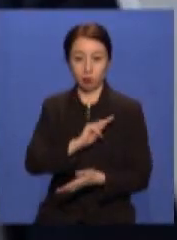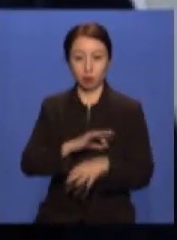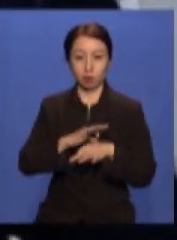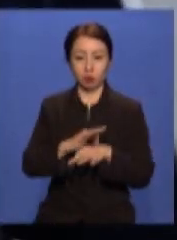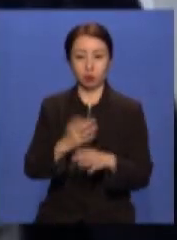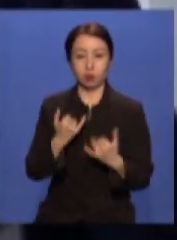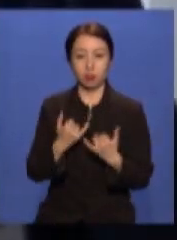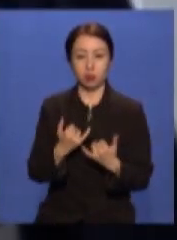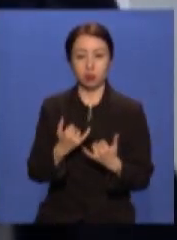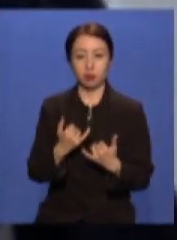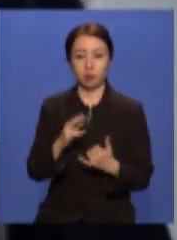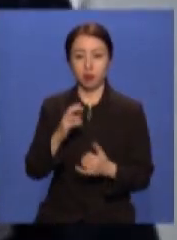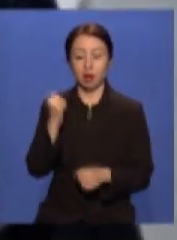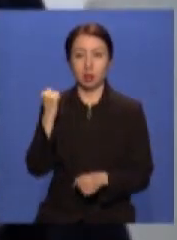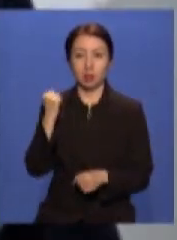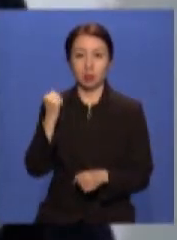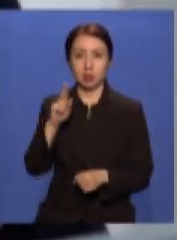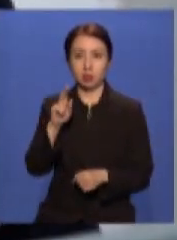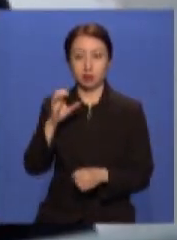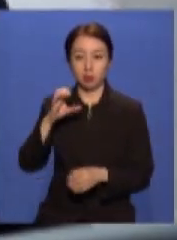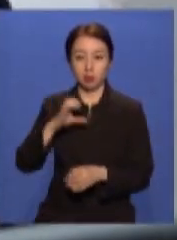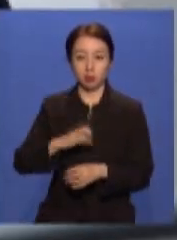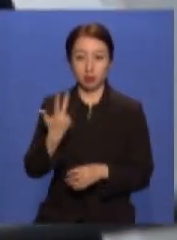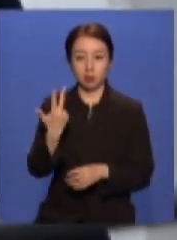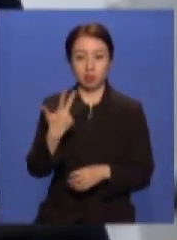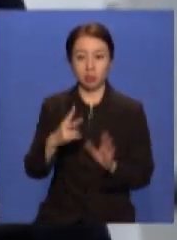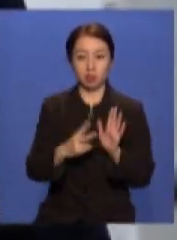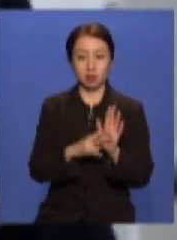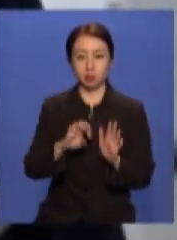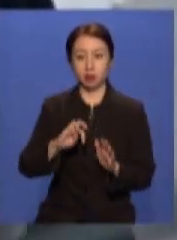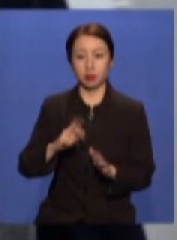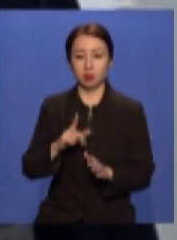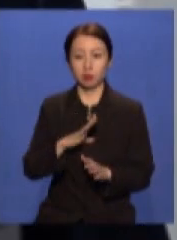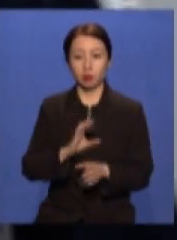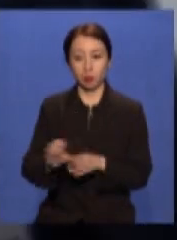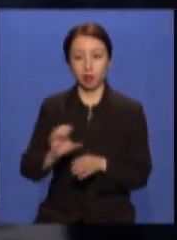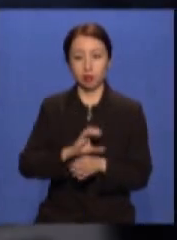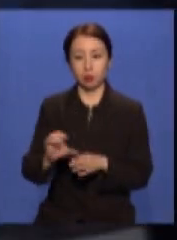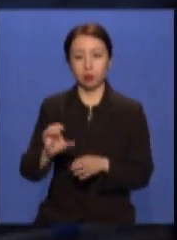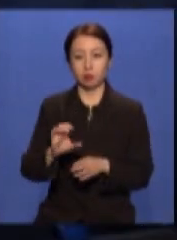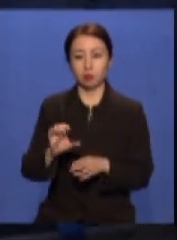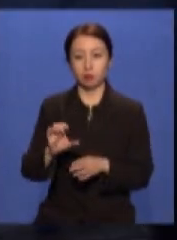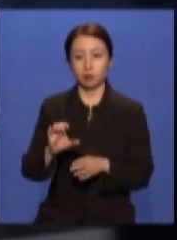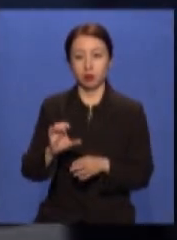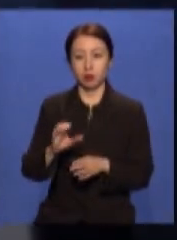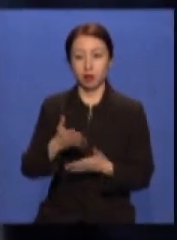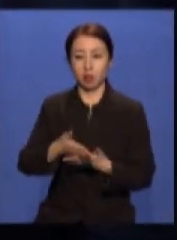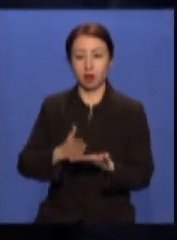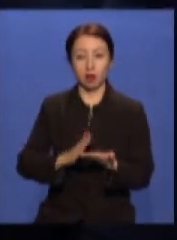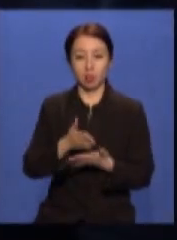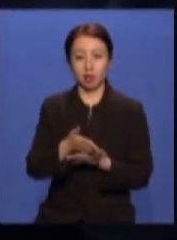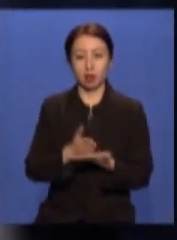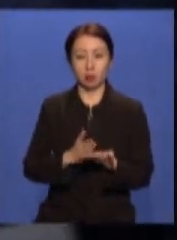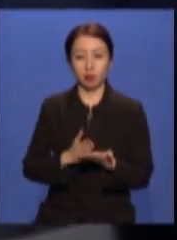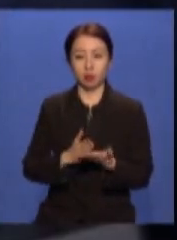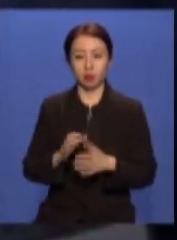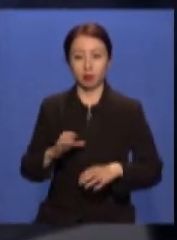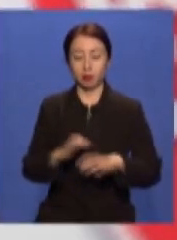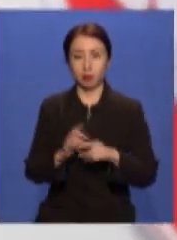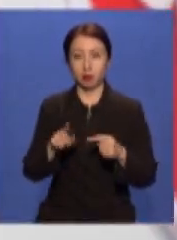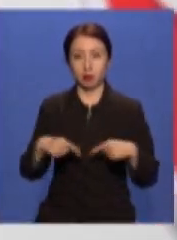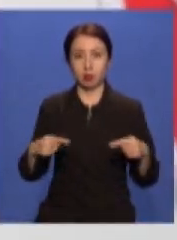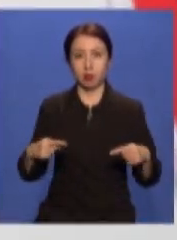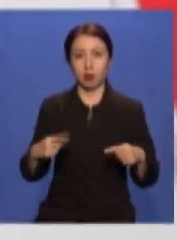сейчас начинают сваи забивать. 37 миллиардов тенге инвестиций. Это производство донатов, хлеб длительного хранения, торты и так